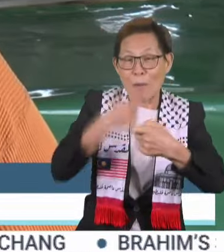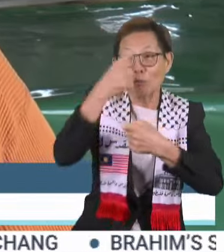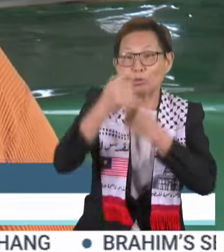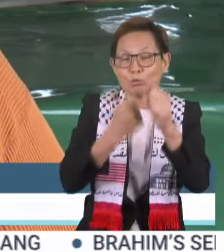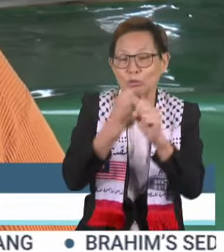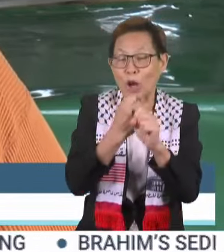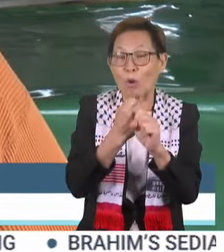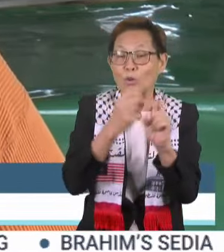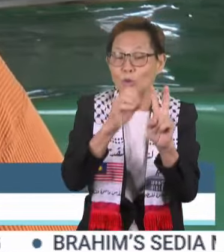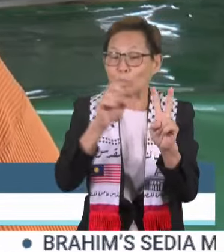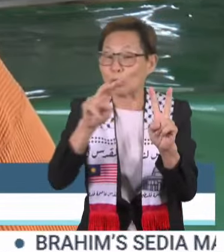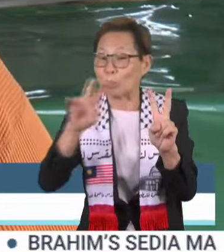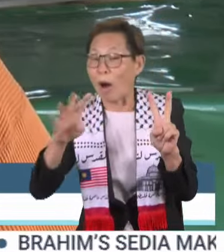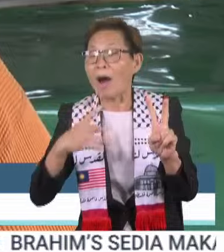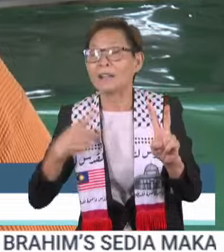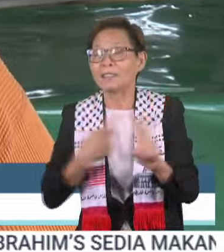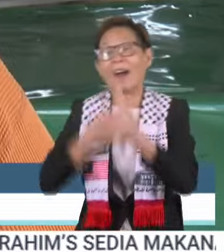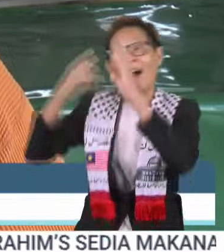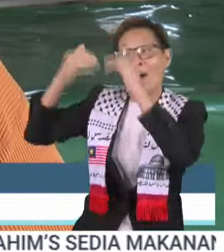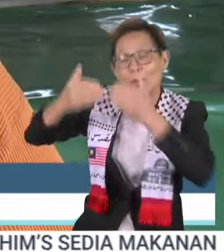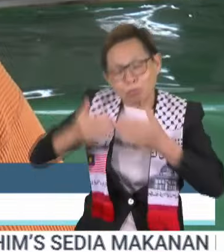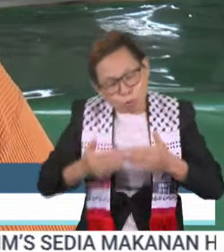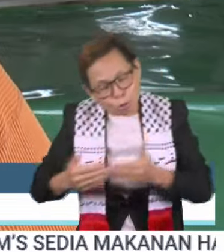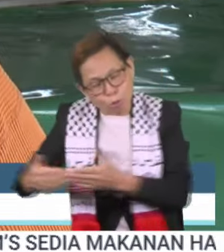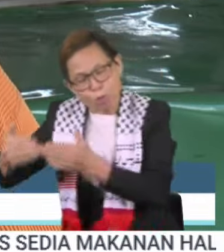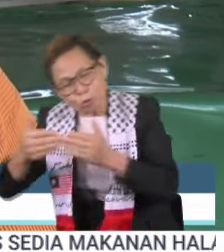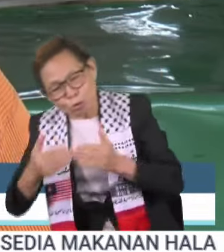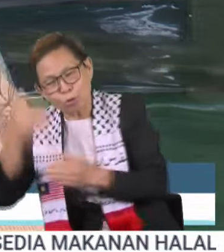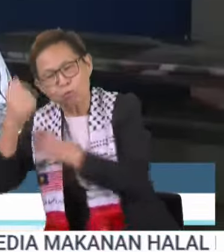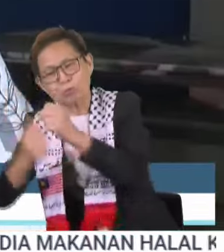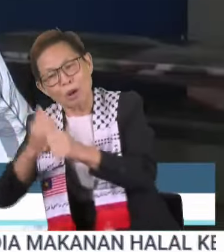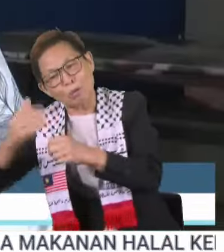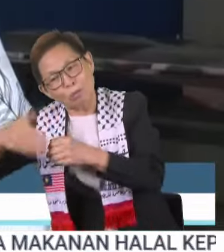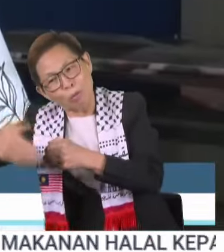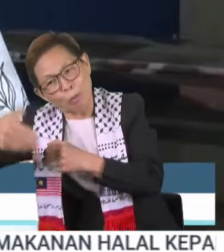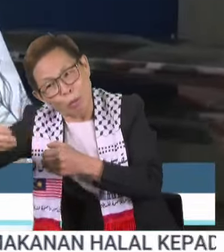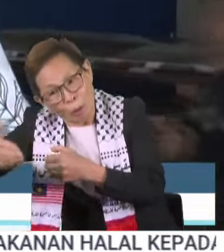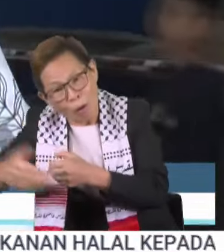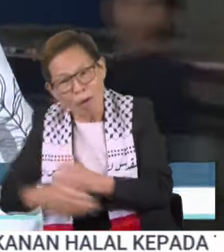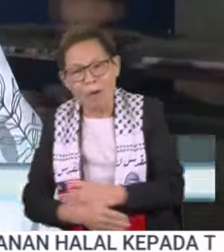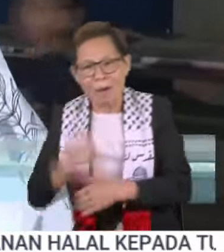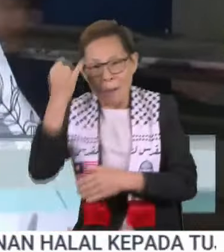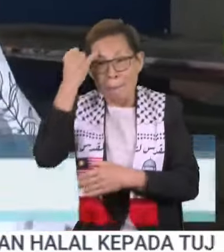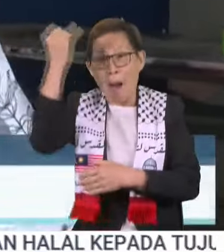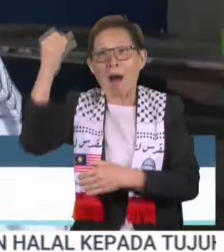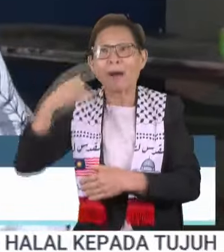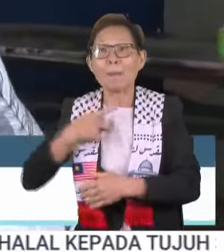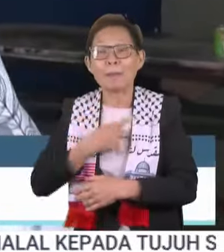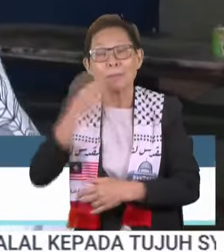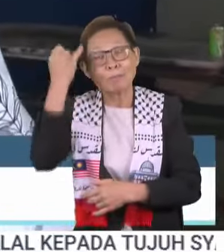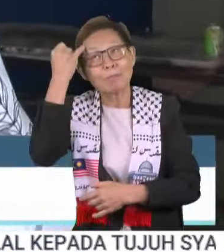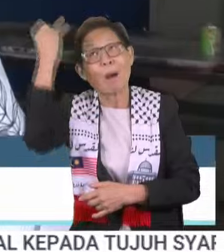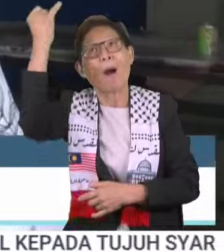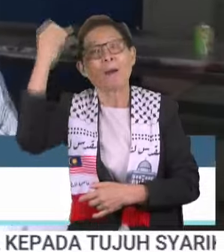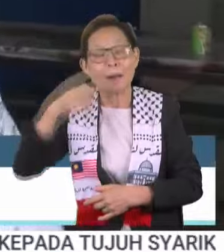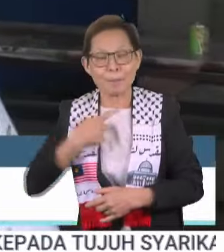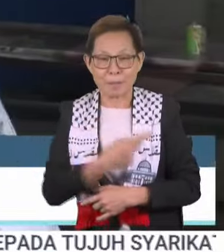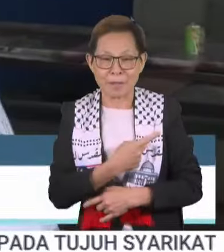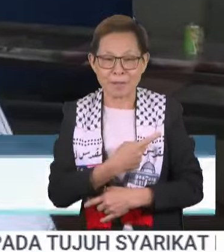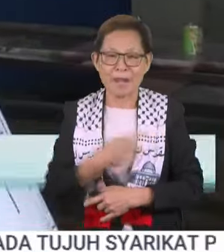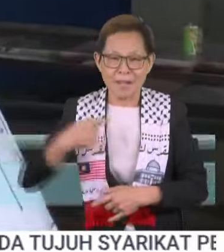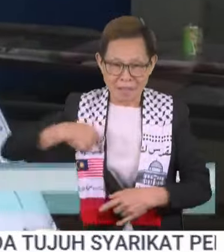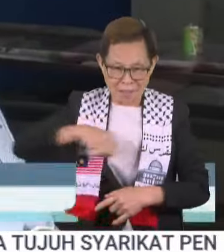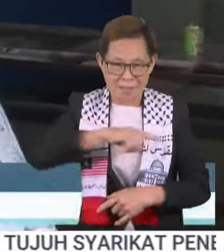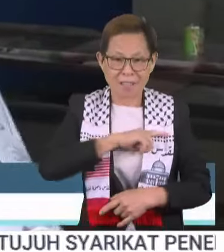tahun ini. Jadi kita harap boleh diteruskan untuk tahun-tahun selepas ini. Pendapat kami yang jenis orang cakap